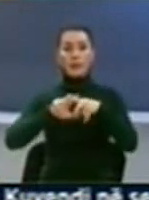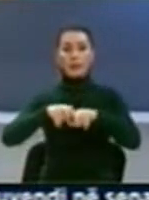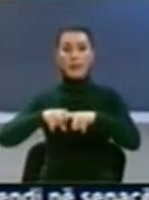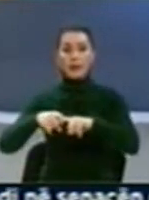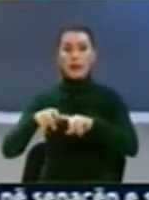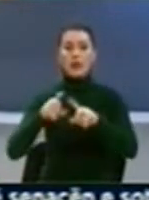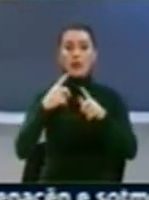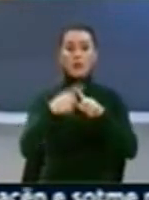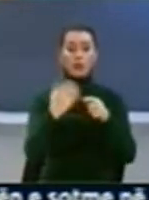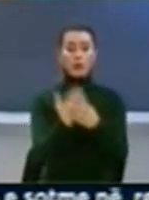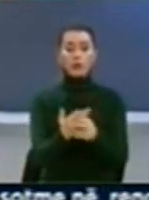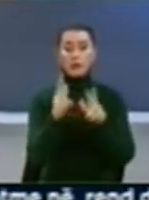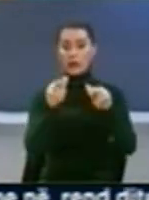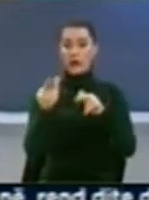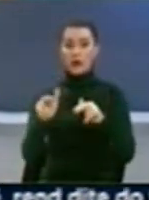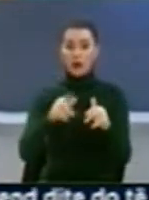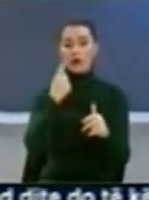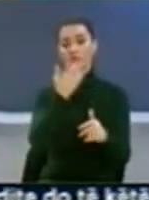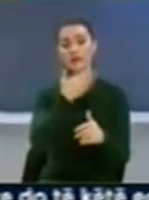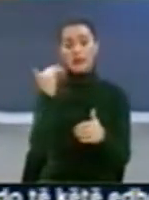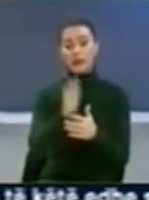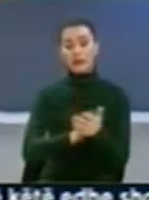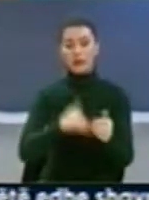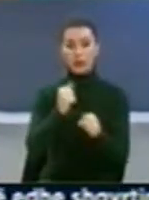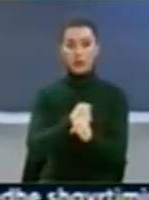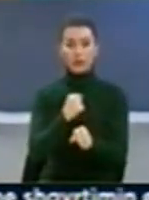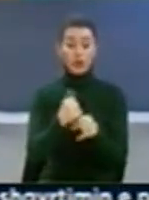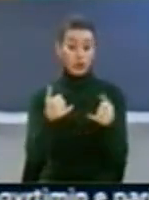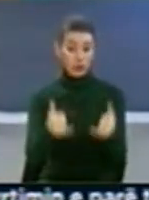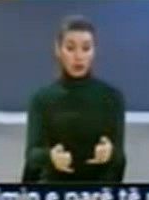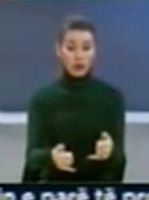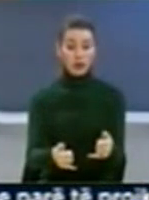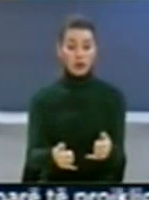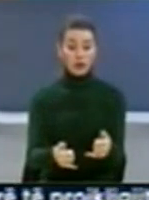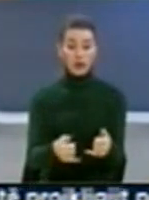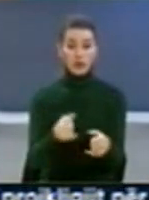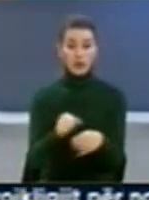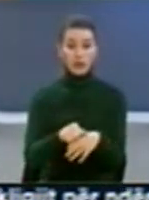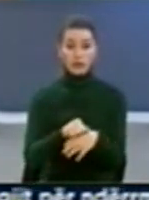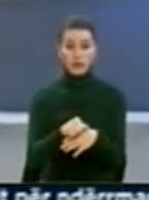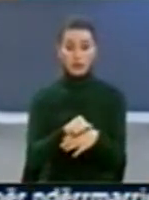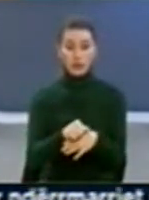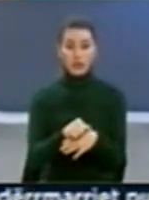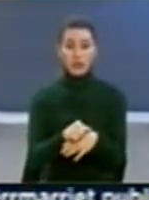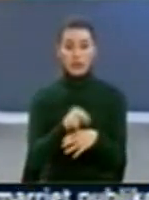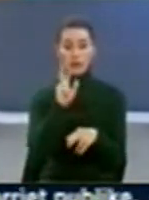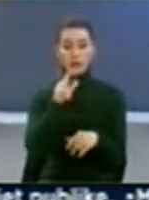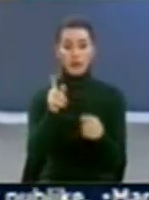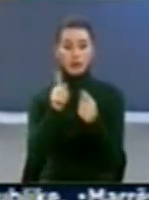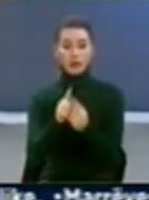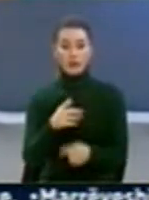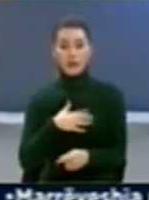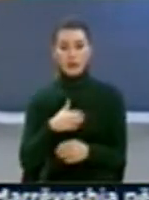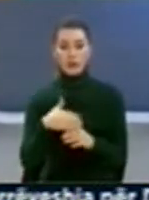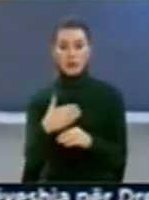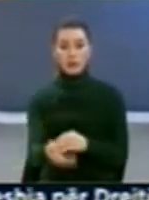organet cilat ju takojnë, ne në këtë muaj respektivisht me datën e zet do të kem një takim në